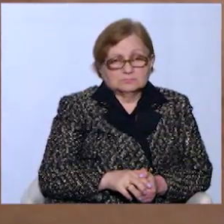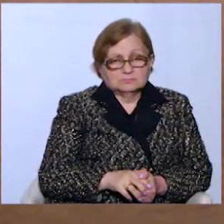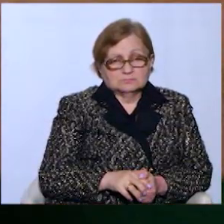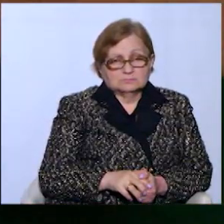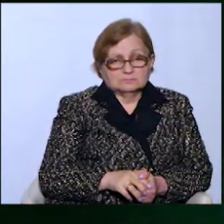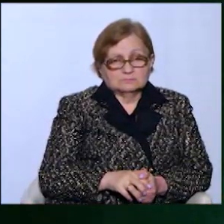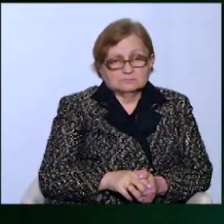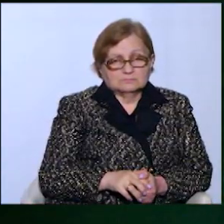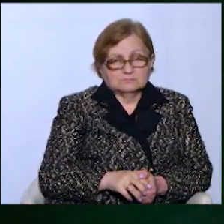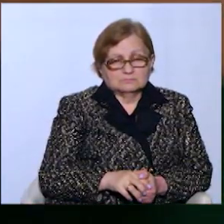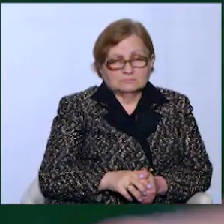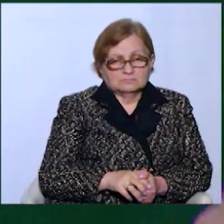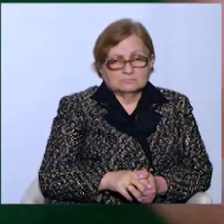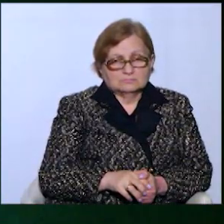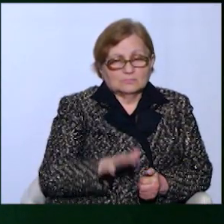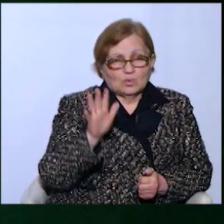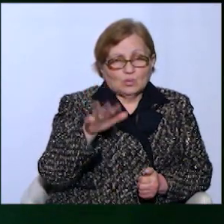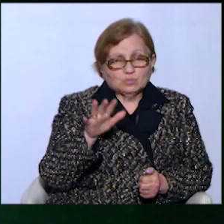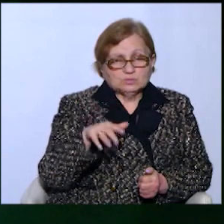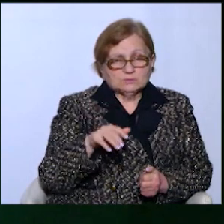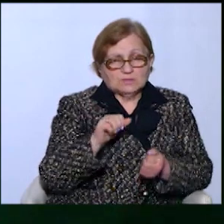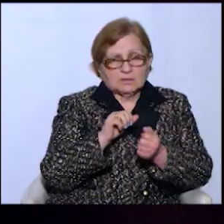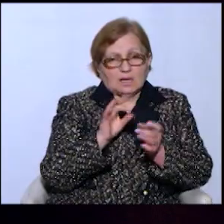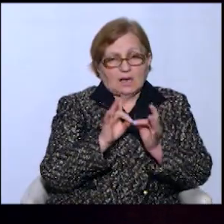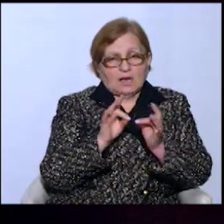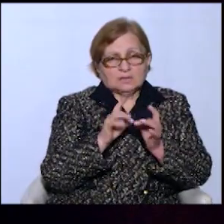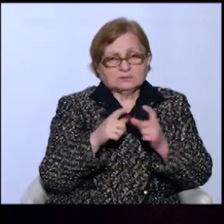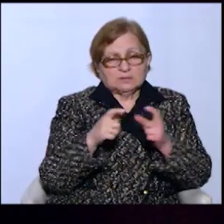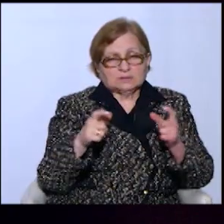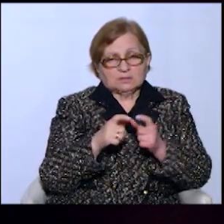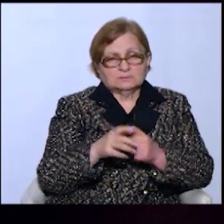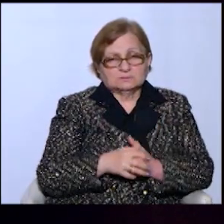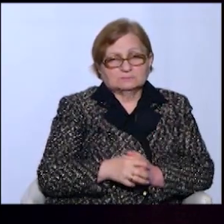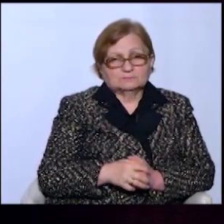მე მინდა რომ მიუმატო 5 ცალი 10 ლარიანი.